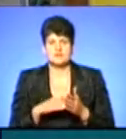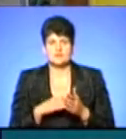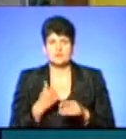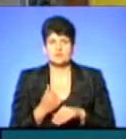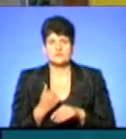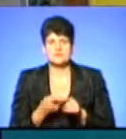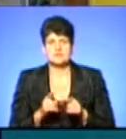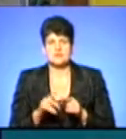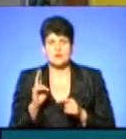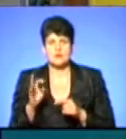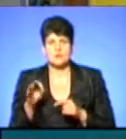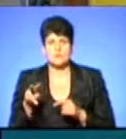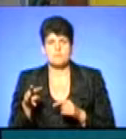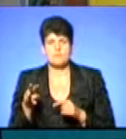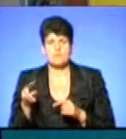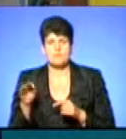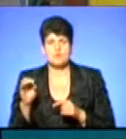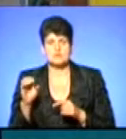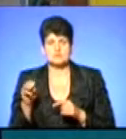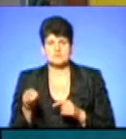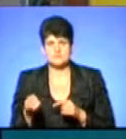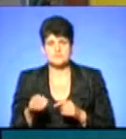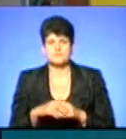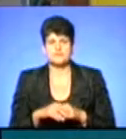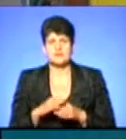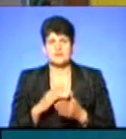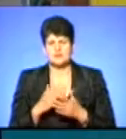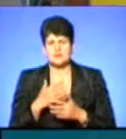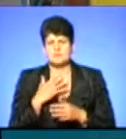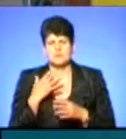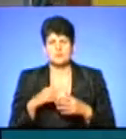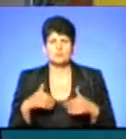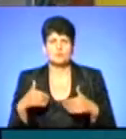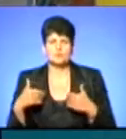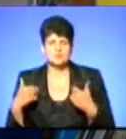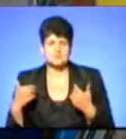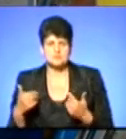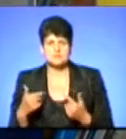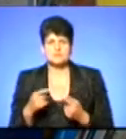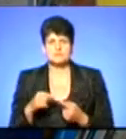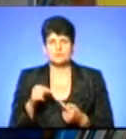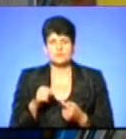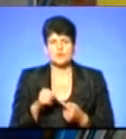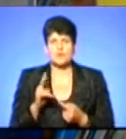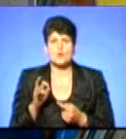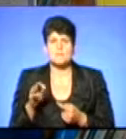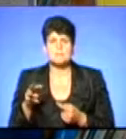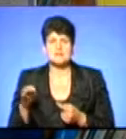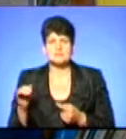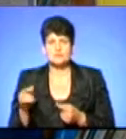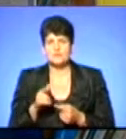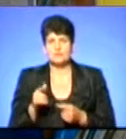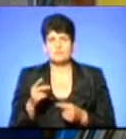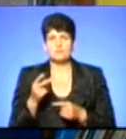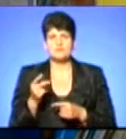це компостування. Шанці, ями, є дуже багато пропозицій відносно компостування. Впродовж